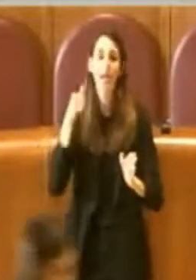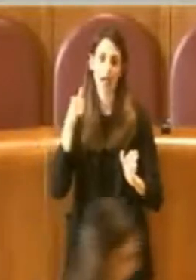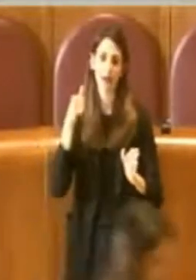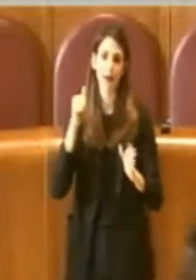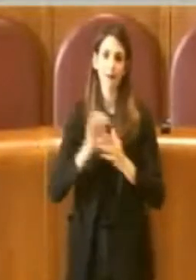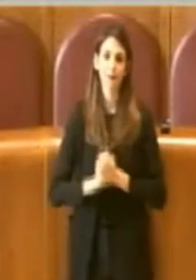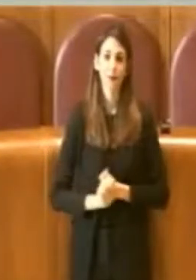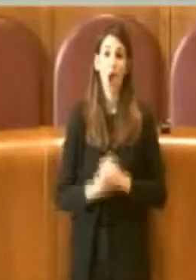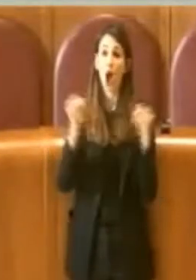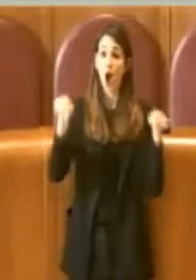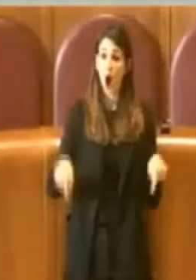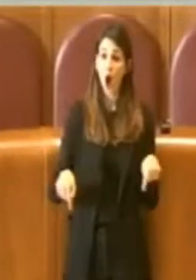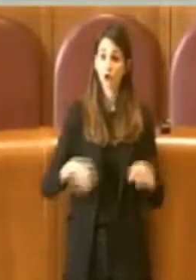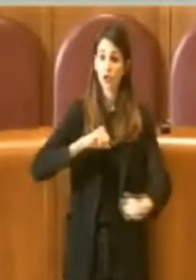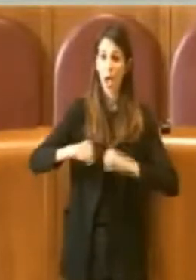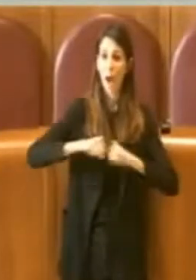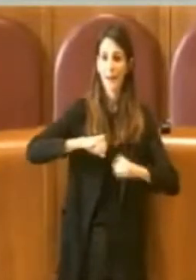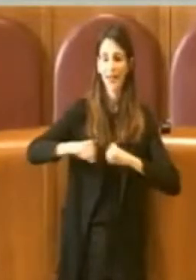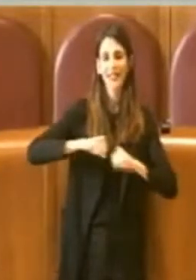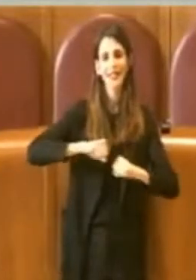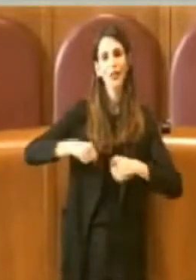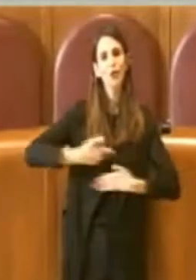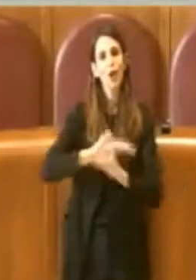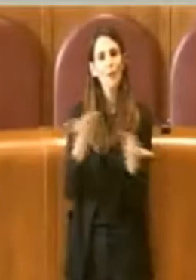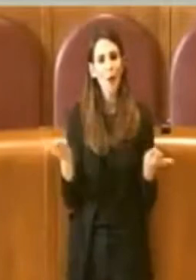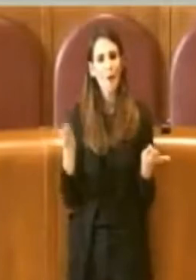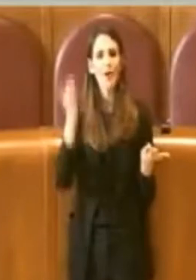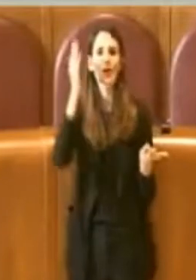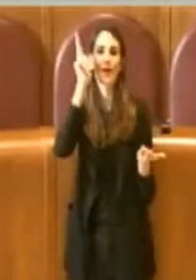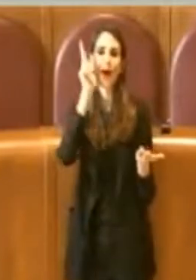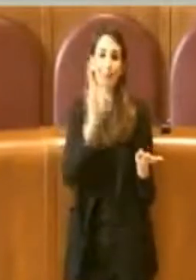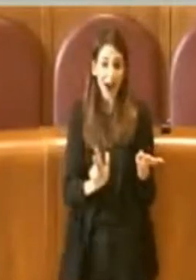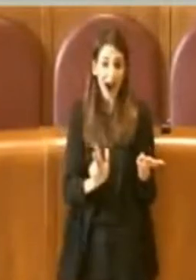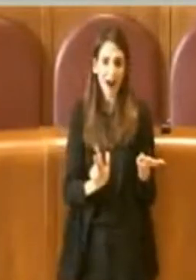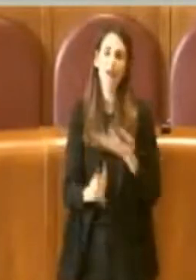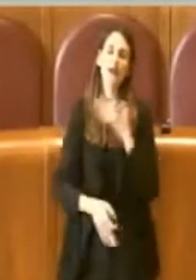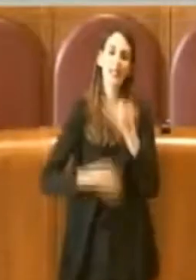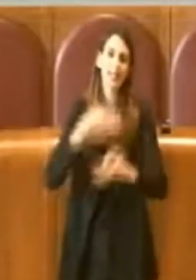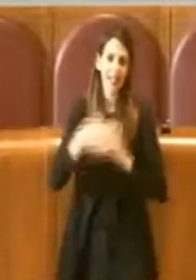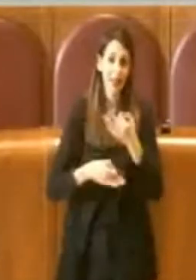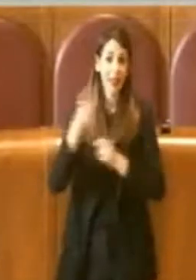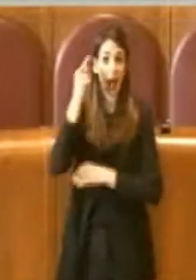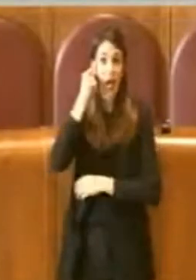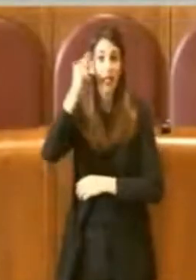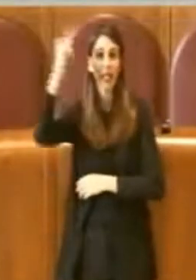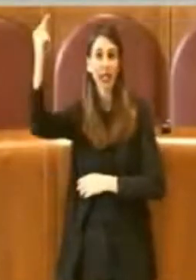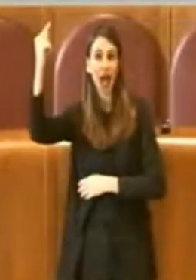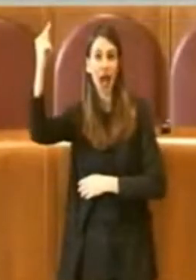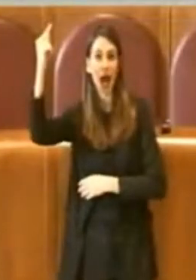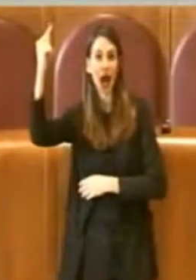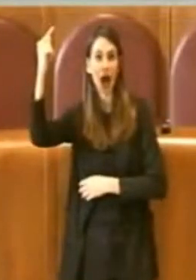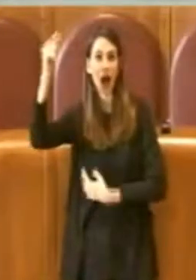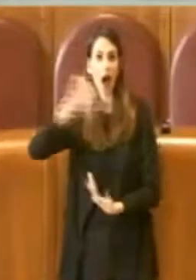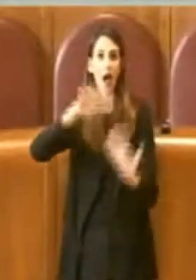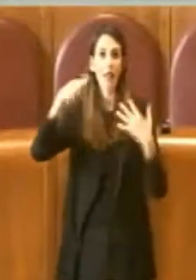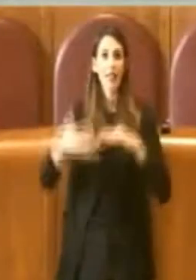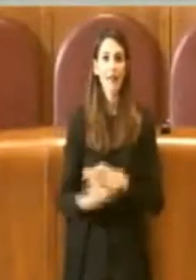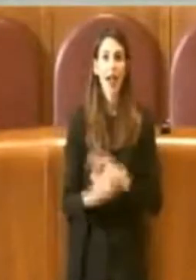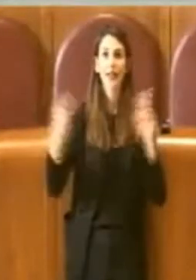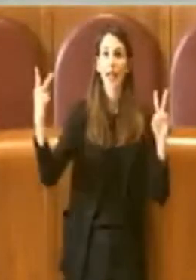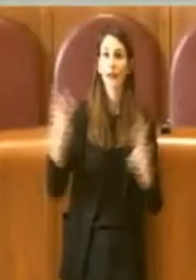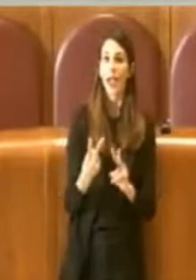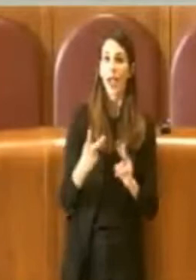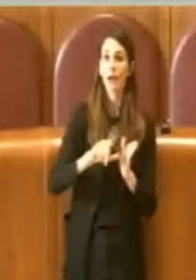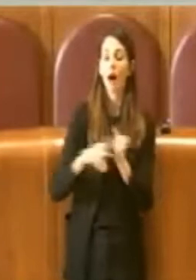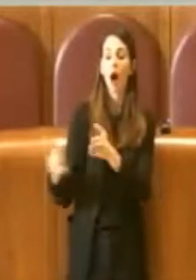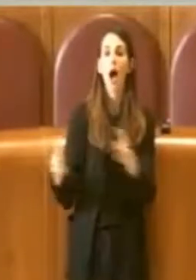se un amministratore pubblico è bravo, passano 2 anni da quando gli si accende la lampadina e pensa a un intervento a